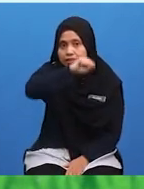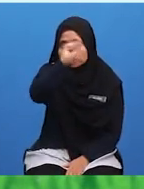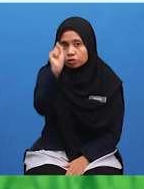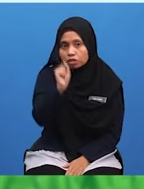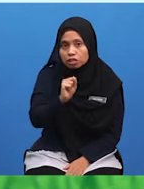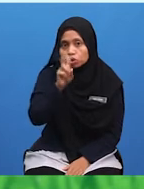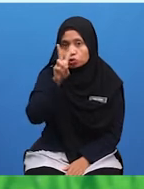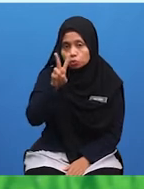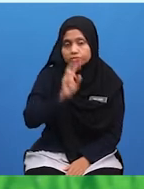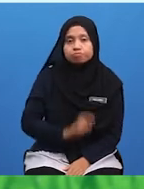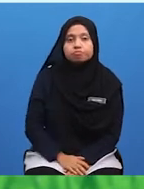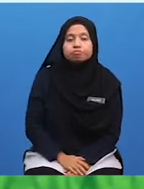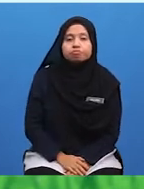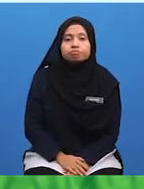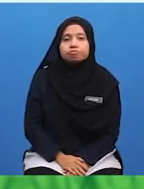Soalan 2.